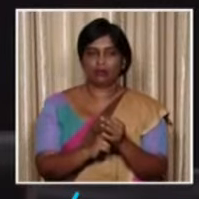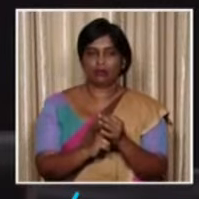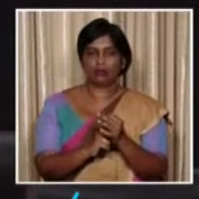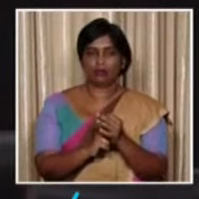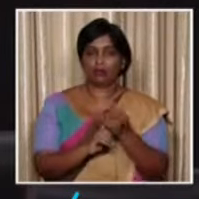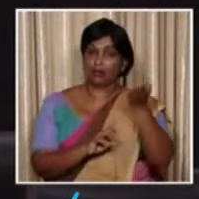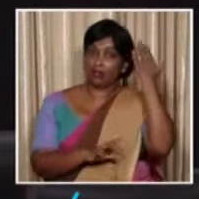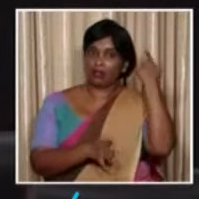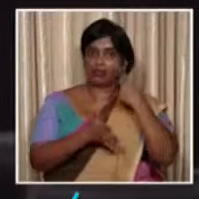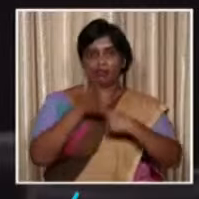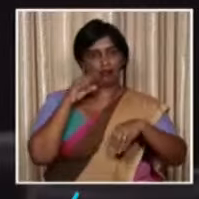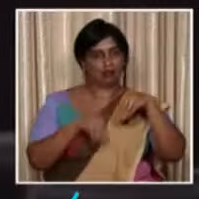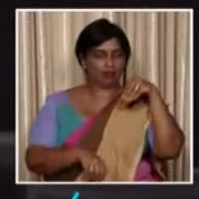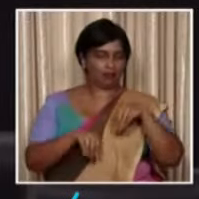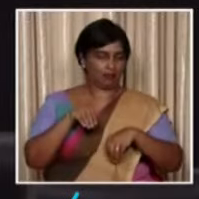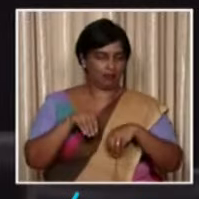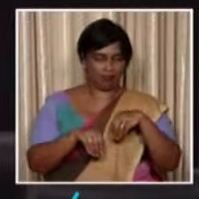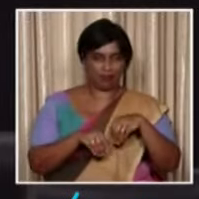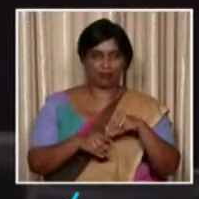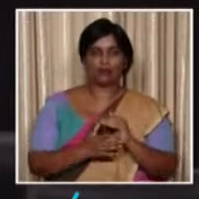इतमा एदा देशपाल